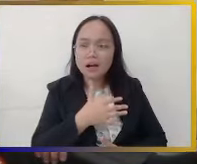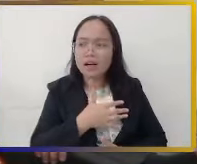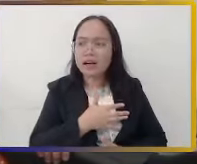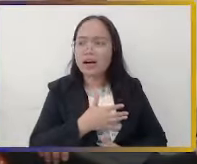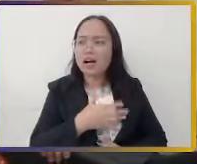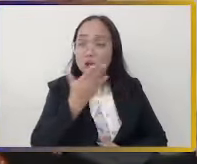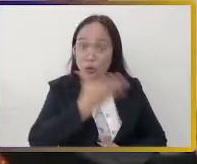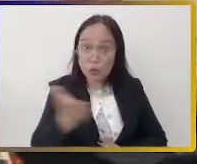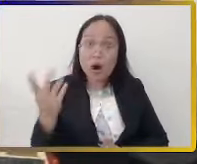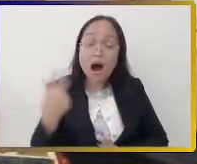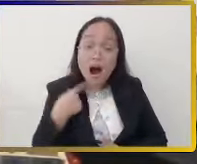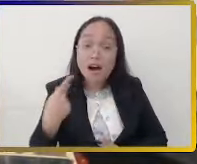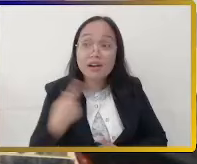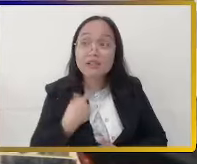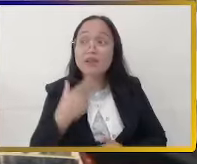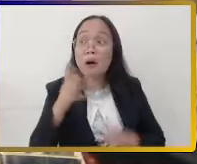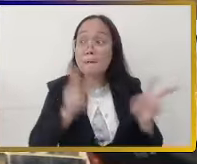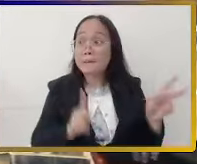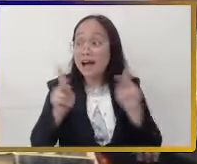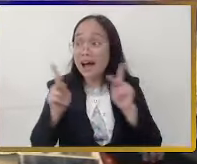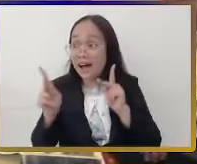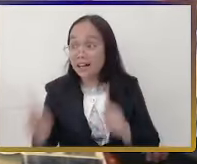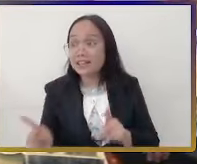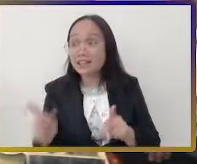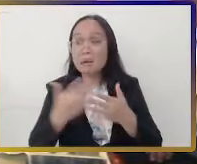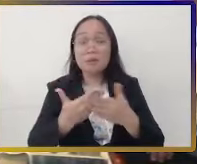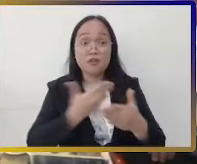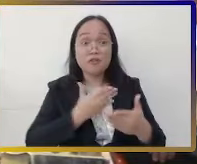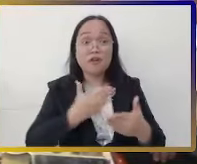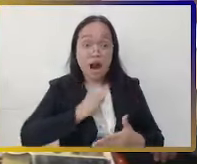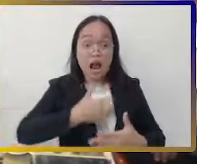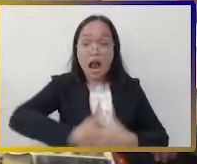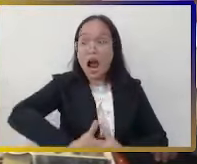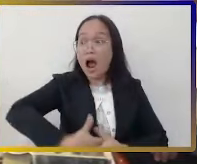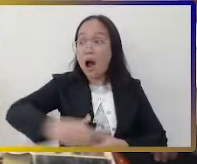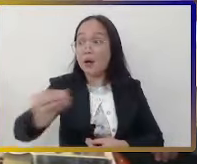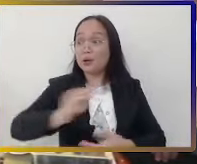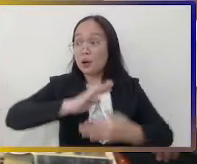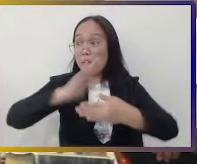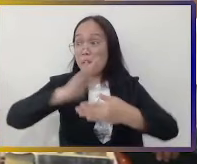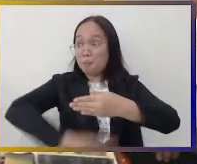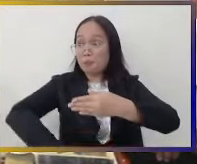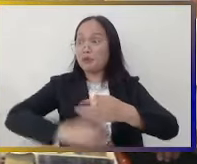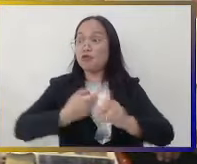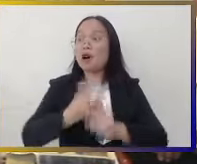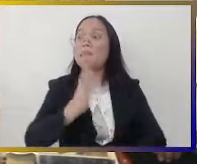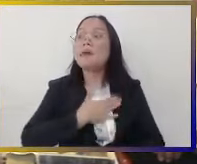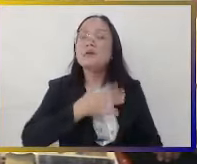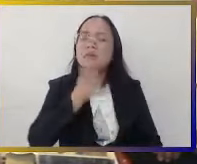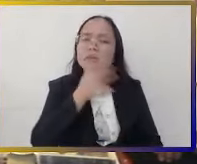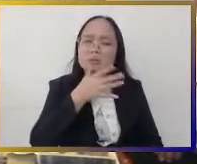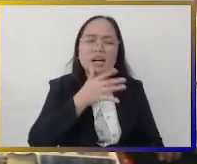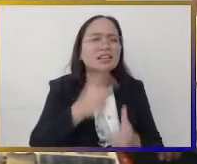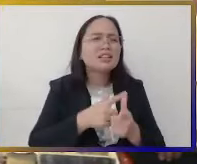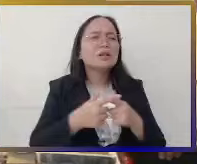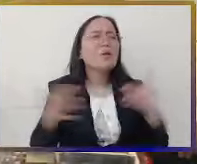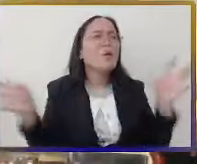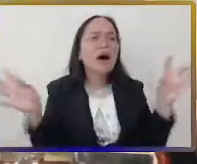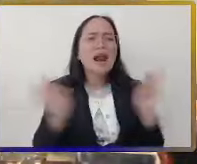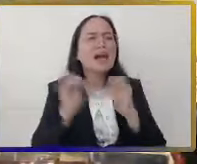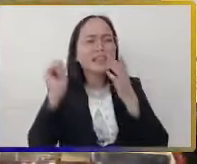Meron ka na bang ginawang plano bago lumabas ako sa bahay bata ng aking ina? Kapatid, wala